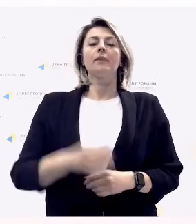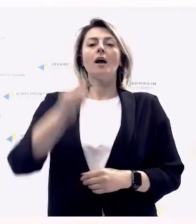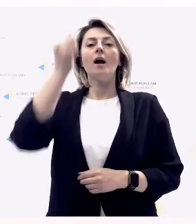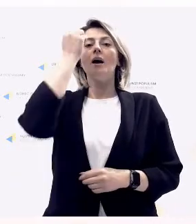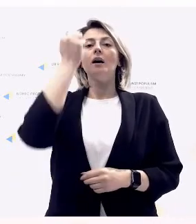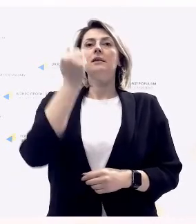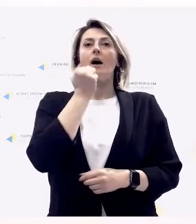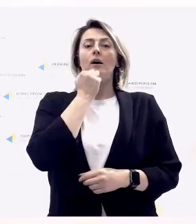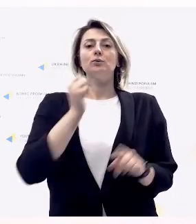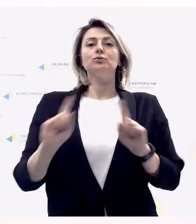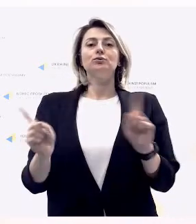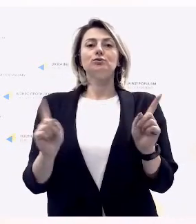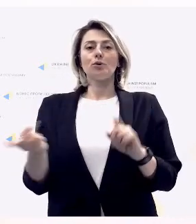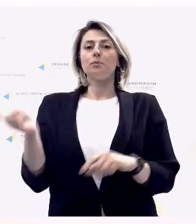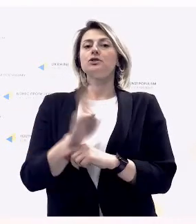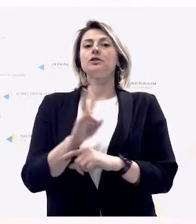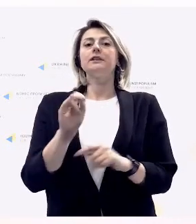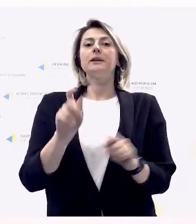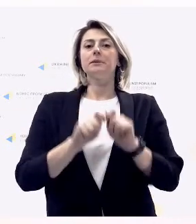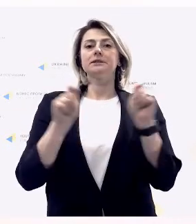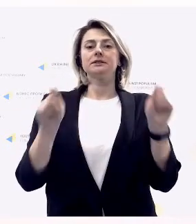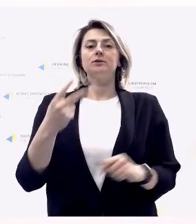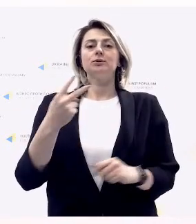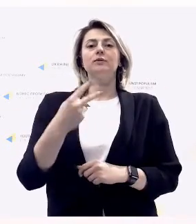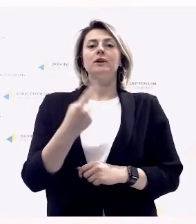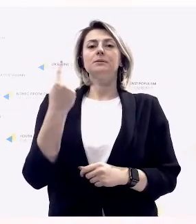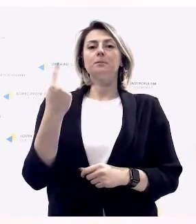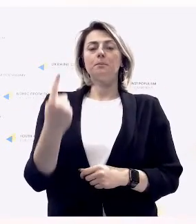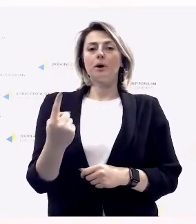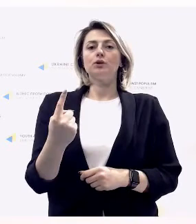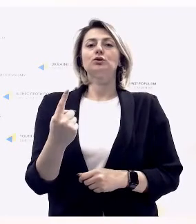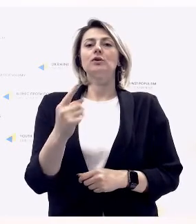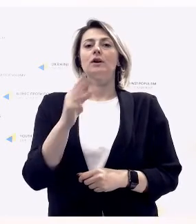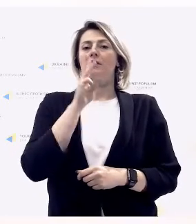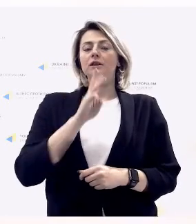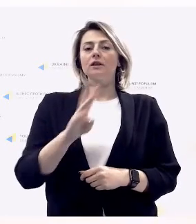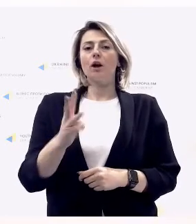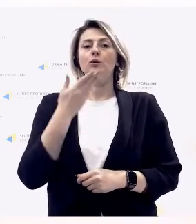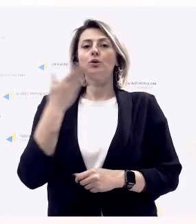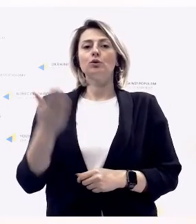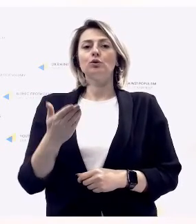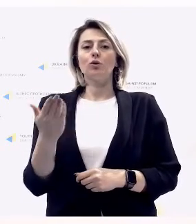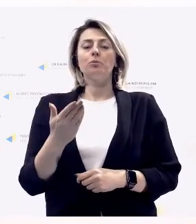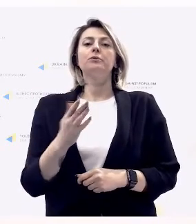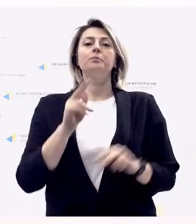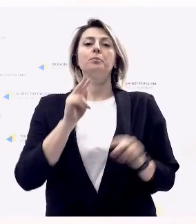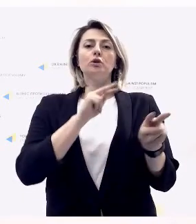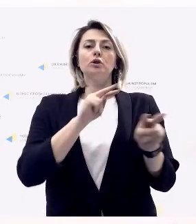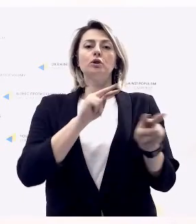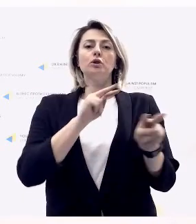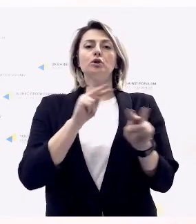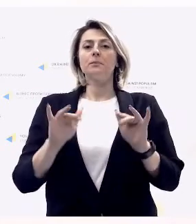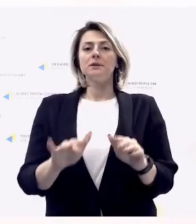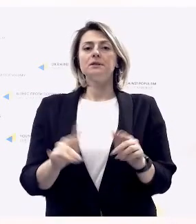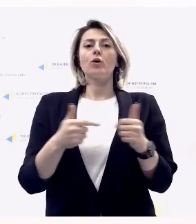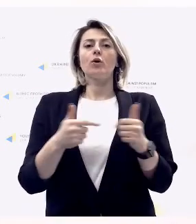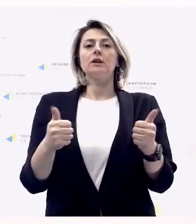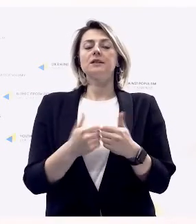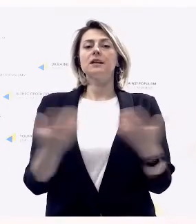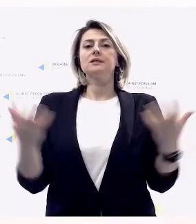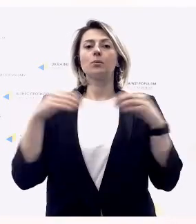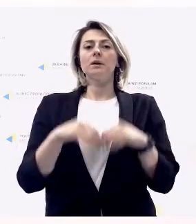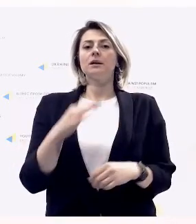Дякую, що прийшли на презентацію 21-ї квартальної доповіді моніторингової місії Організації Об'єднаних